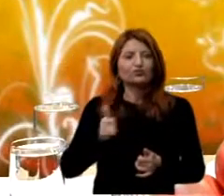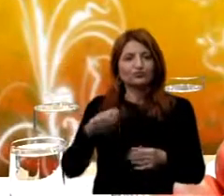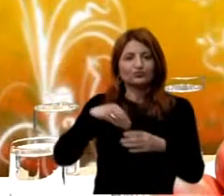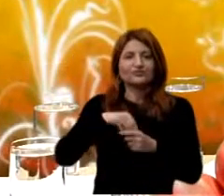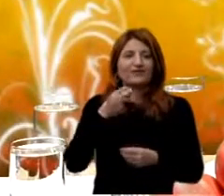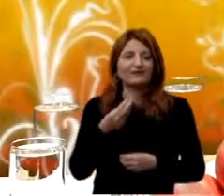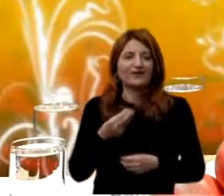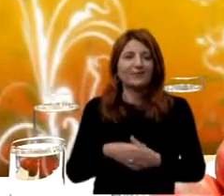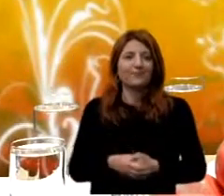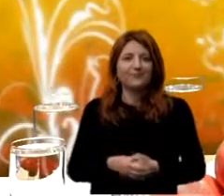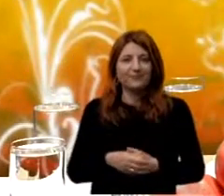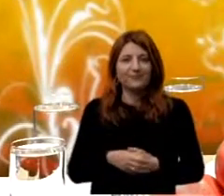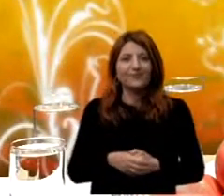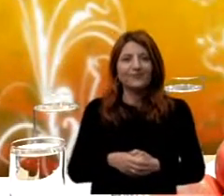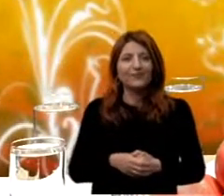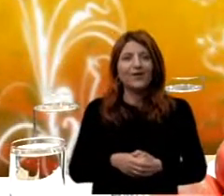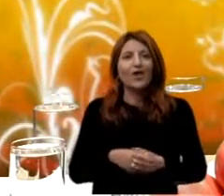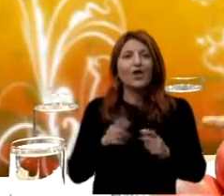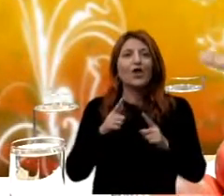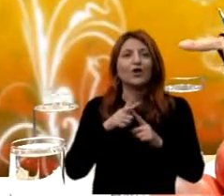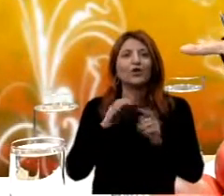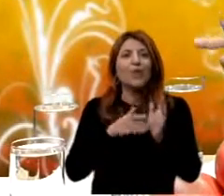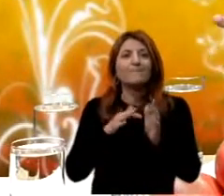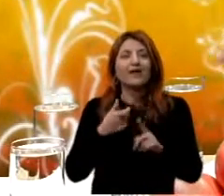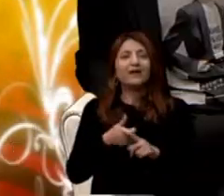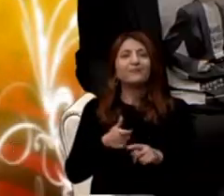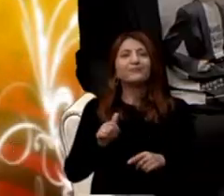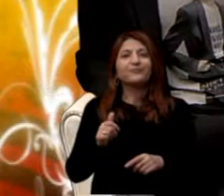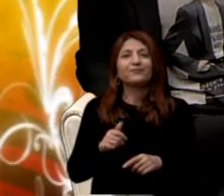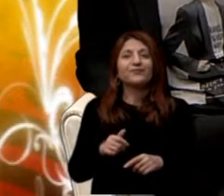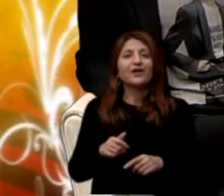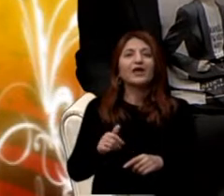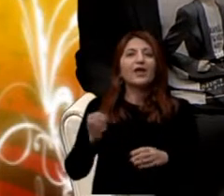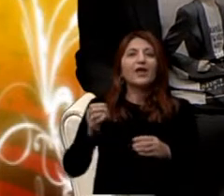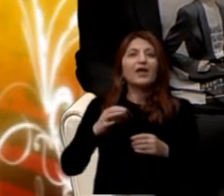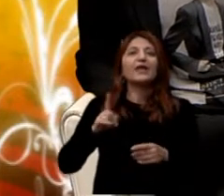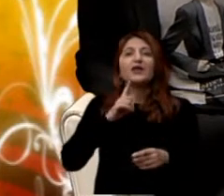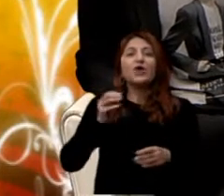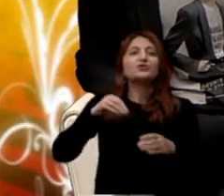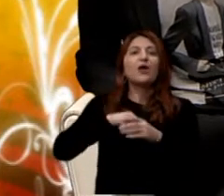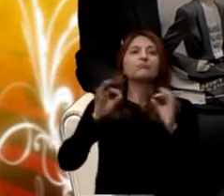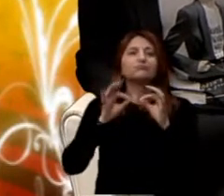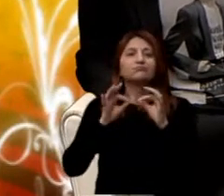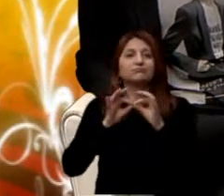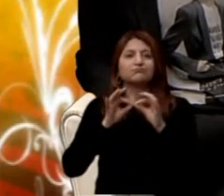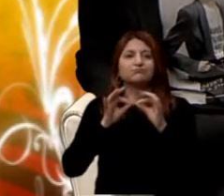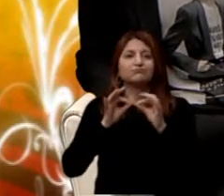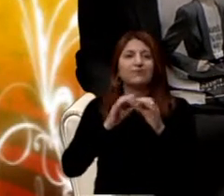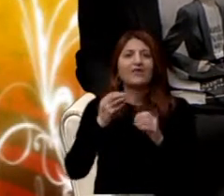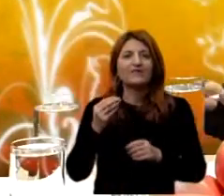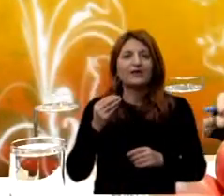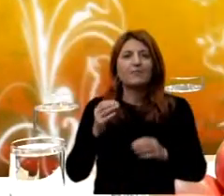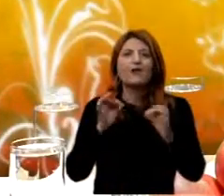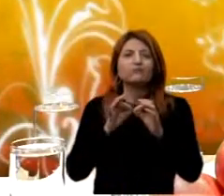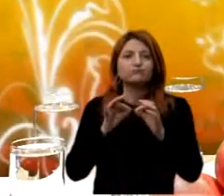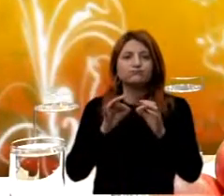Evo, primarius, to je grok sam ništa. I dodat još samo i skupinu B vitamina. Da, upravo sam to htjela